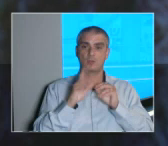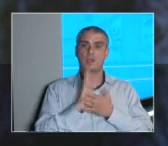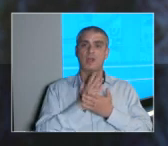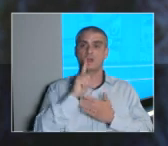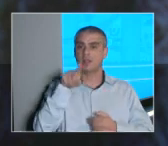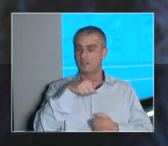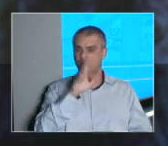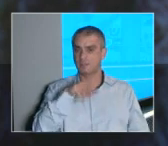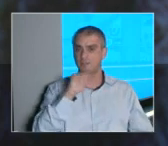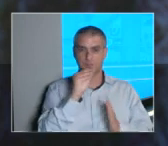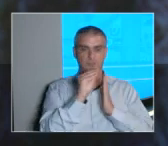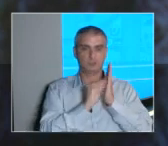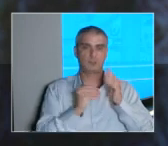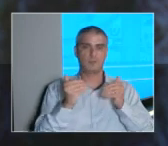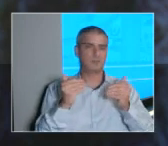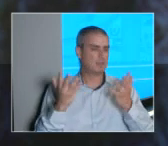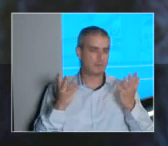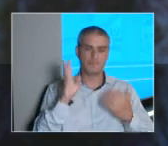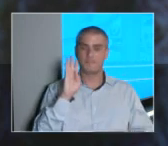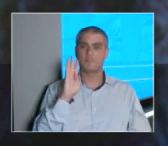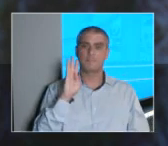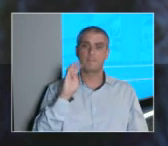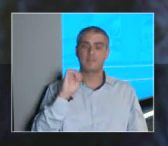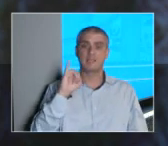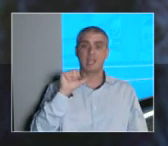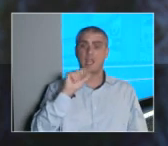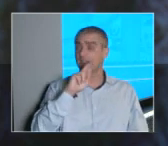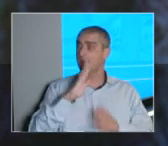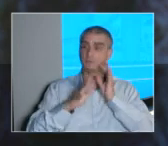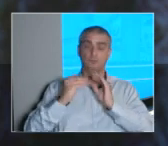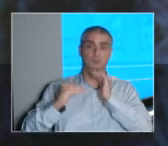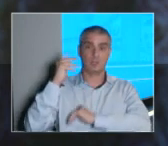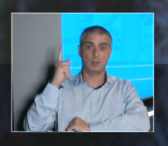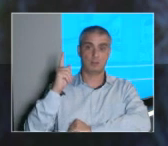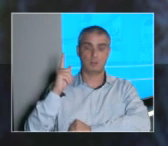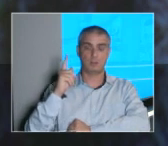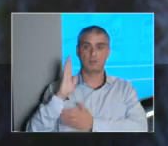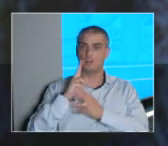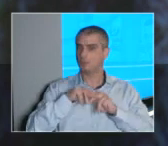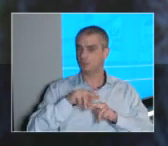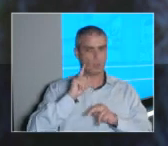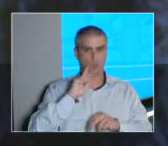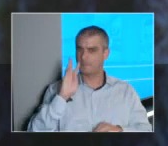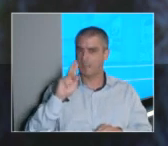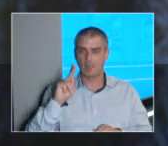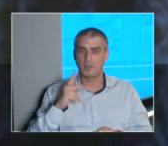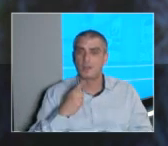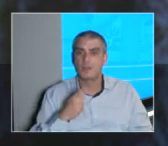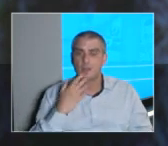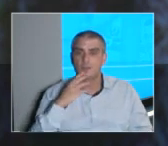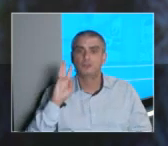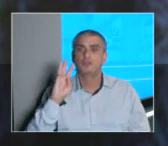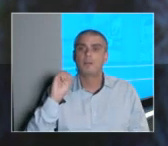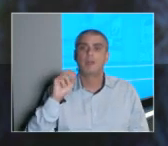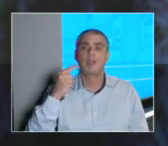החליטה לפסול גם את הרשימה המתקדמת, או מיארי, בית המשפט העליון, השופט שאחראי להשיב אותם, לא קוראים לו ברק, כמו שאוהבים להתגולל, זה מאיר